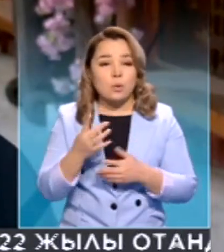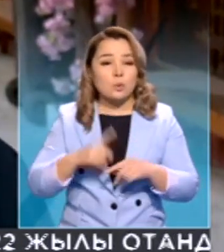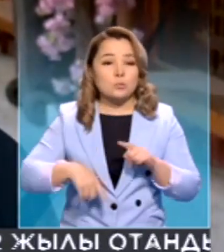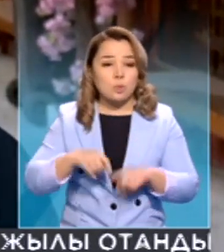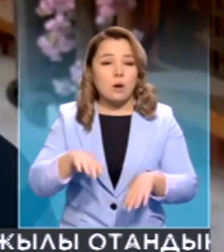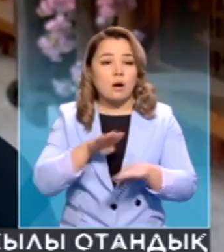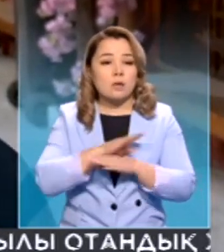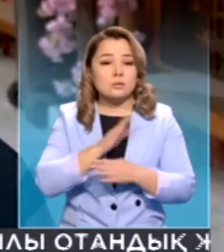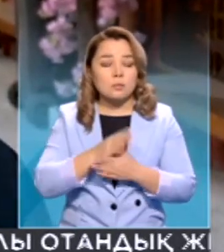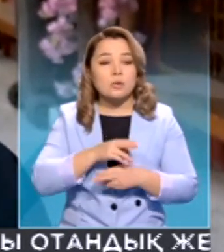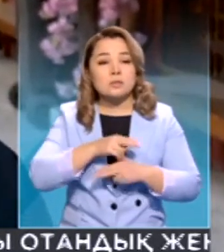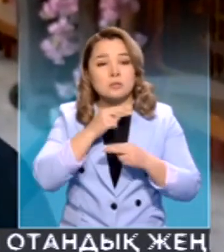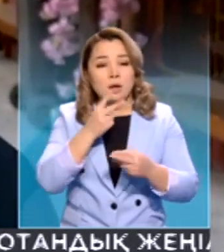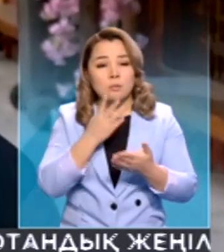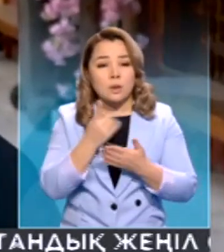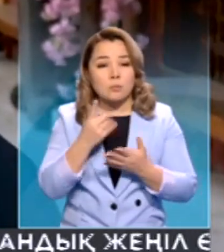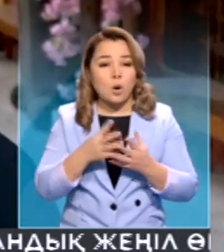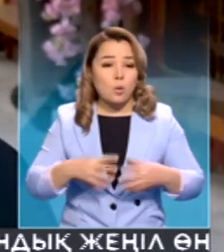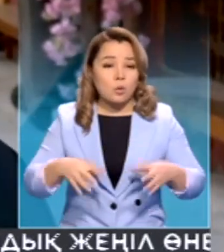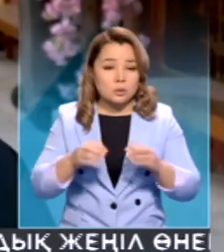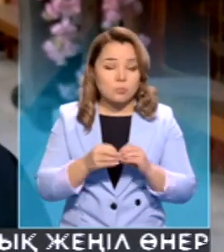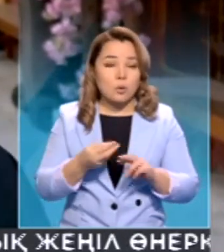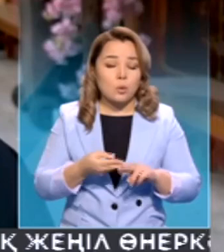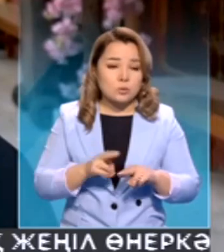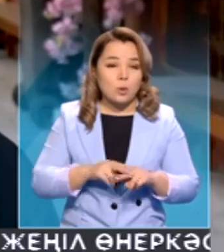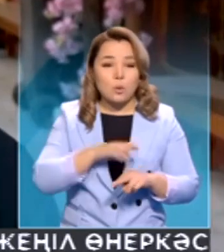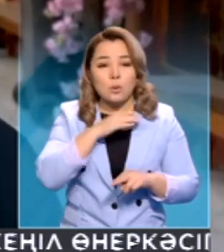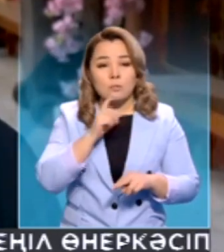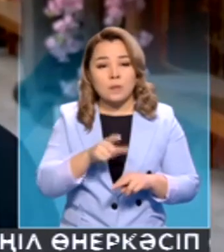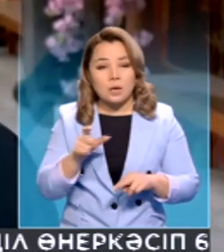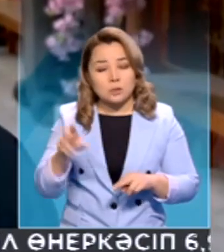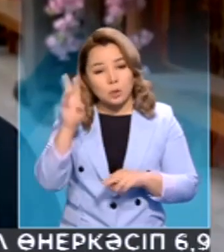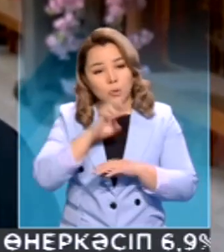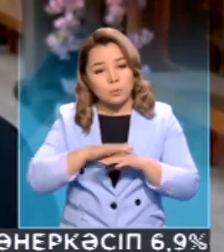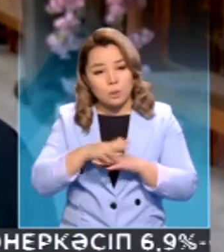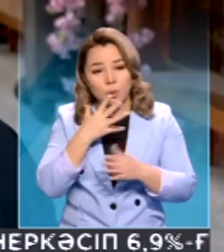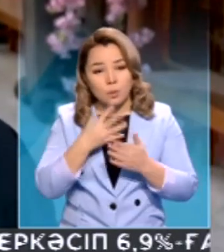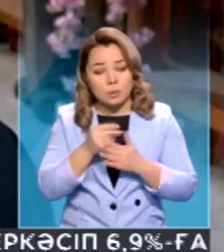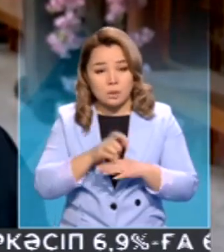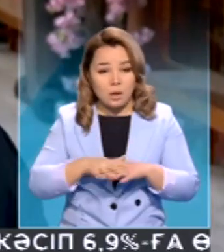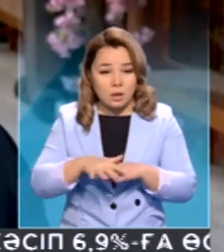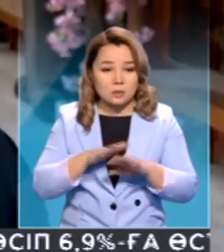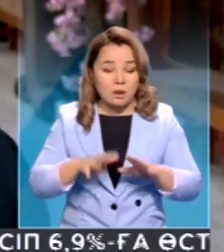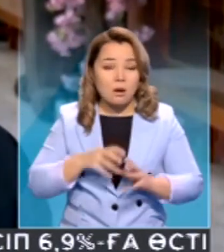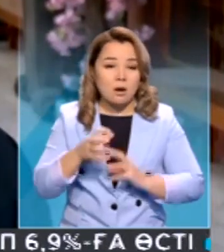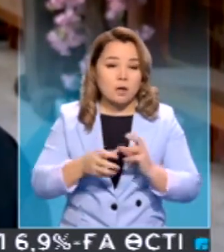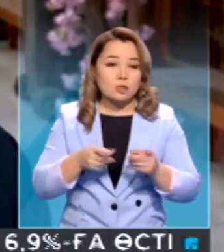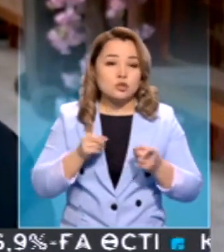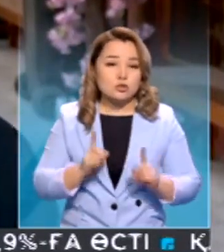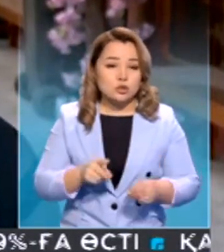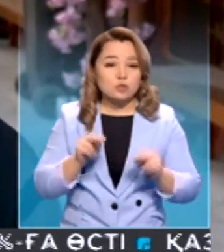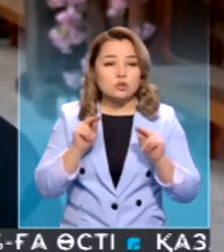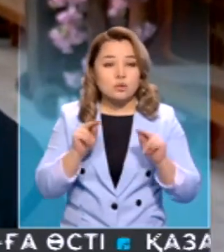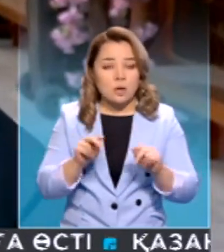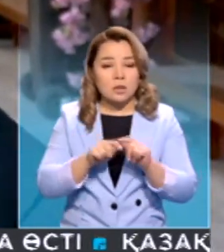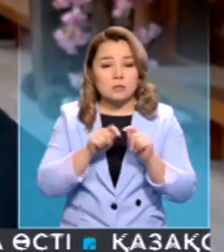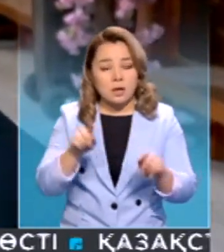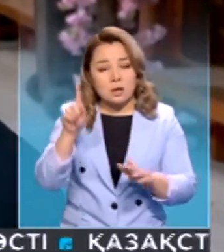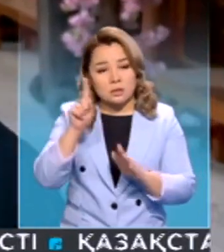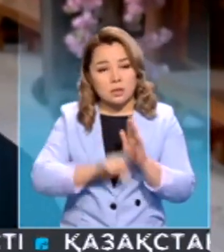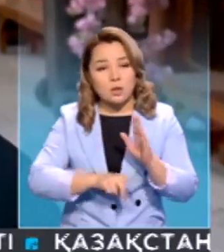қайтыс болды. Ойлап көріңіз. Бір отбасынан осыншама көп адам. Үкімет өз халқына және әлемге шындықты айтады деп